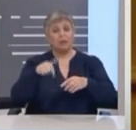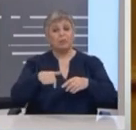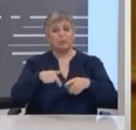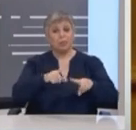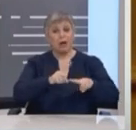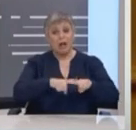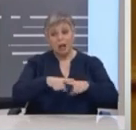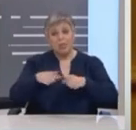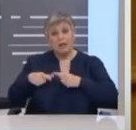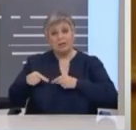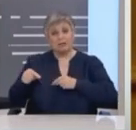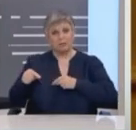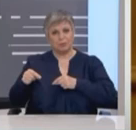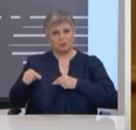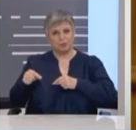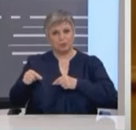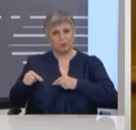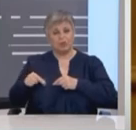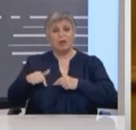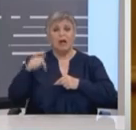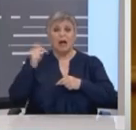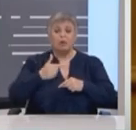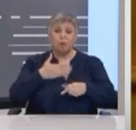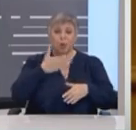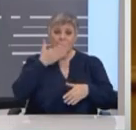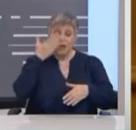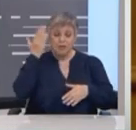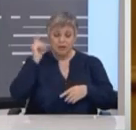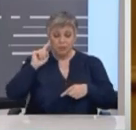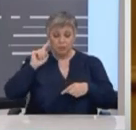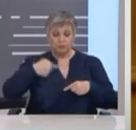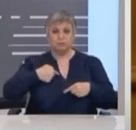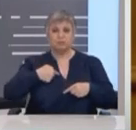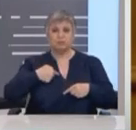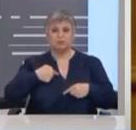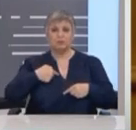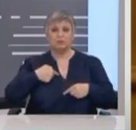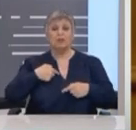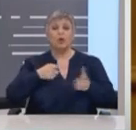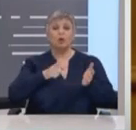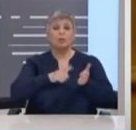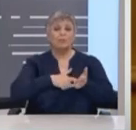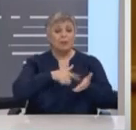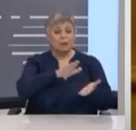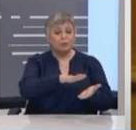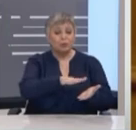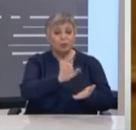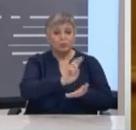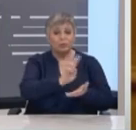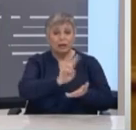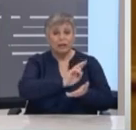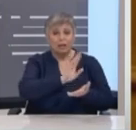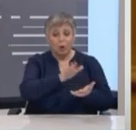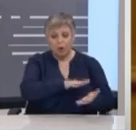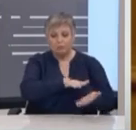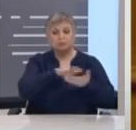μας η παράδοση του φακέλου της Κύπρου στην Κυπριακή Βουλή και κατ' επέκταση στον